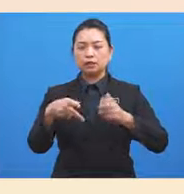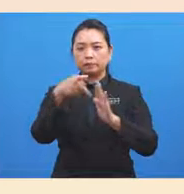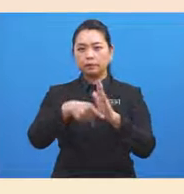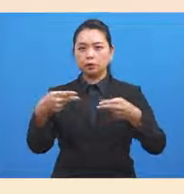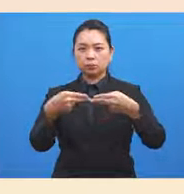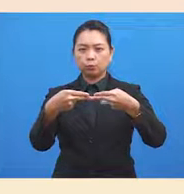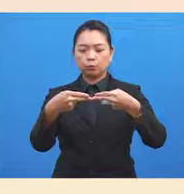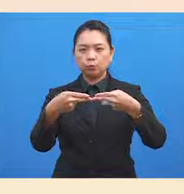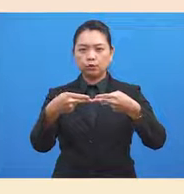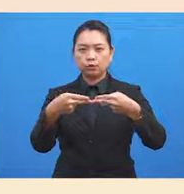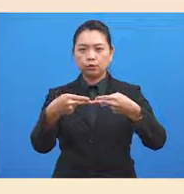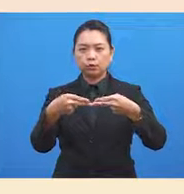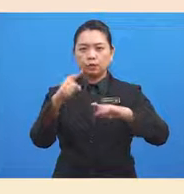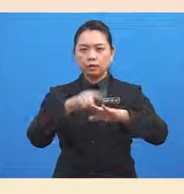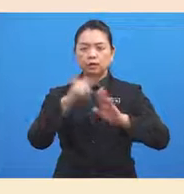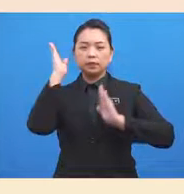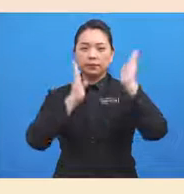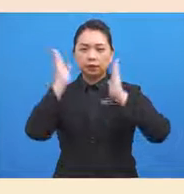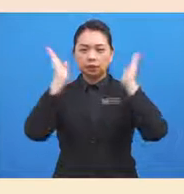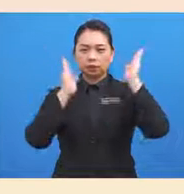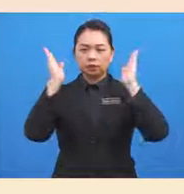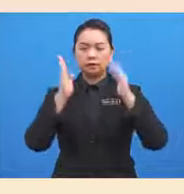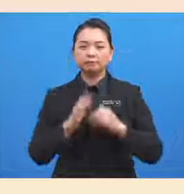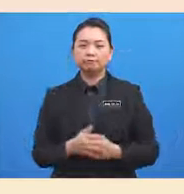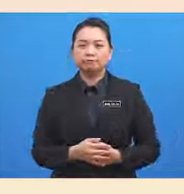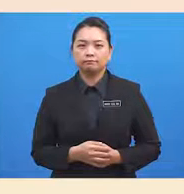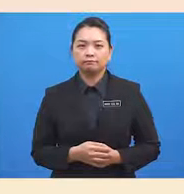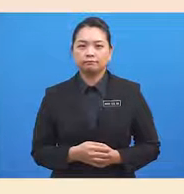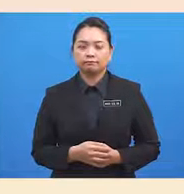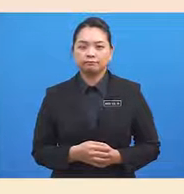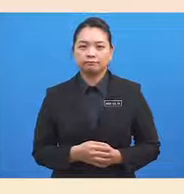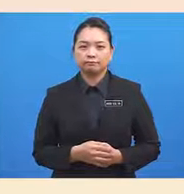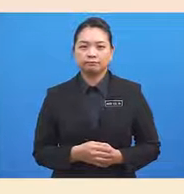perhubungan yang terdapat di Malaysia.